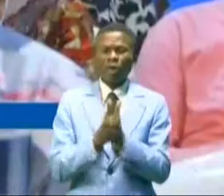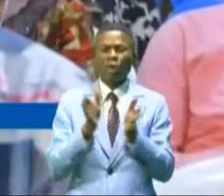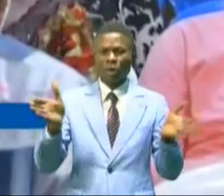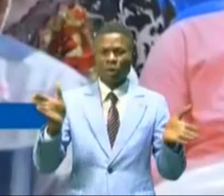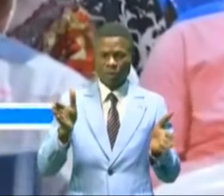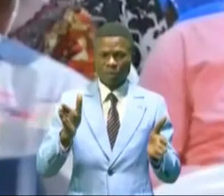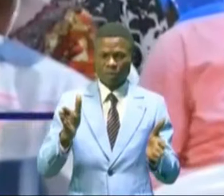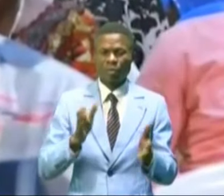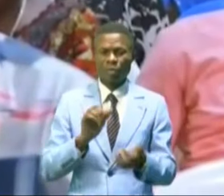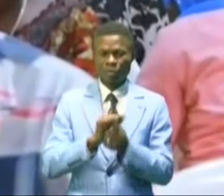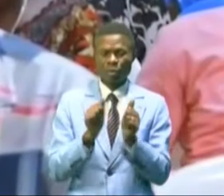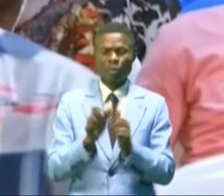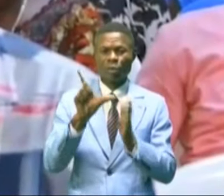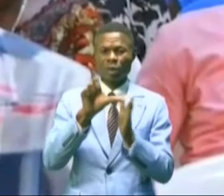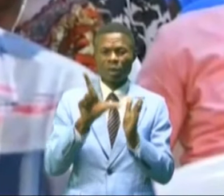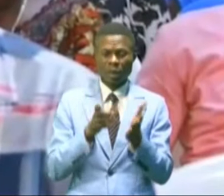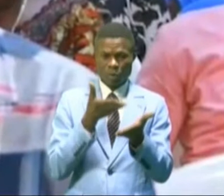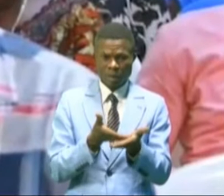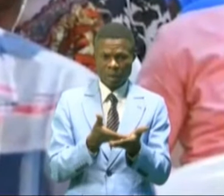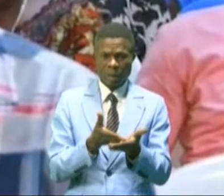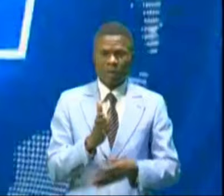de la dite loi.